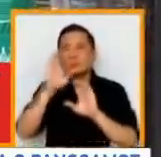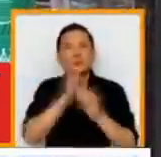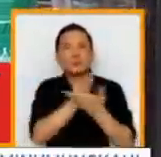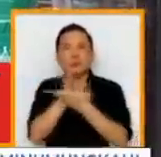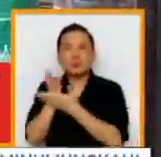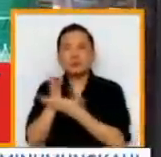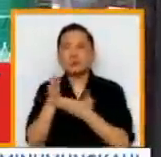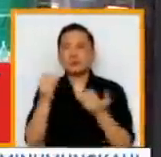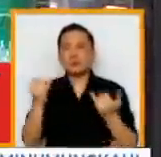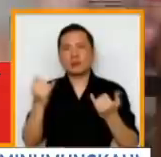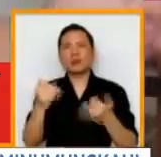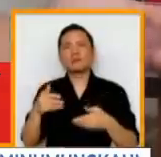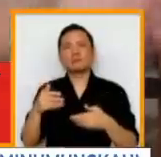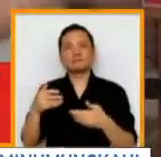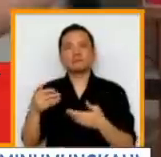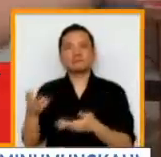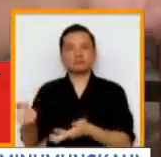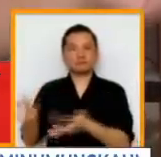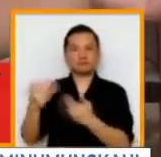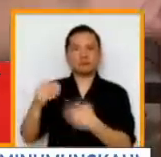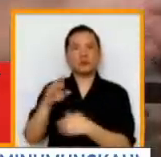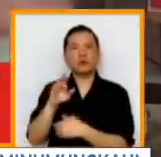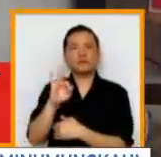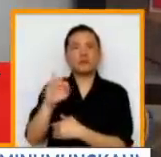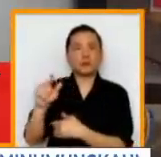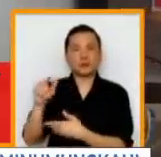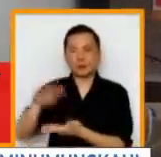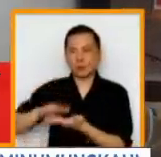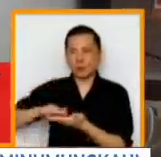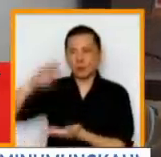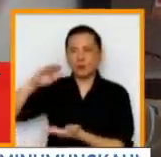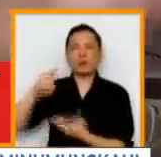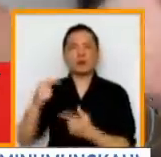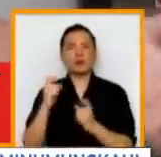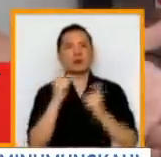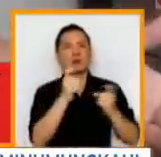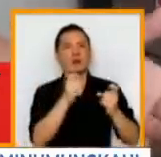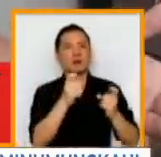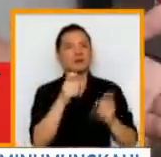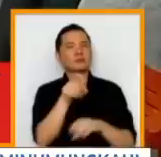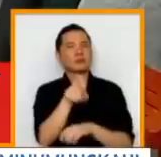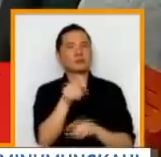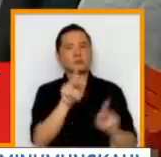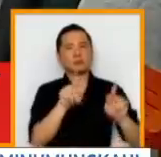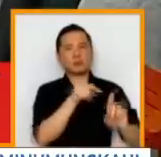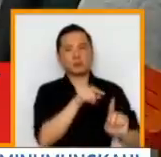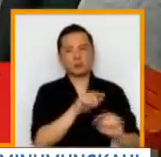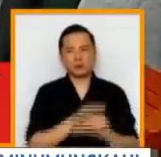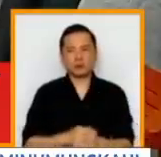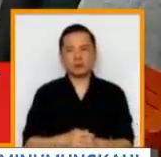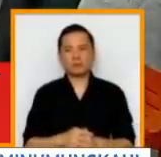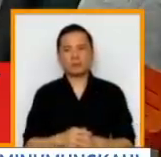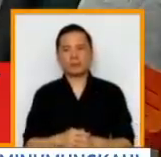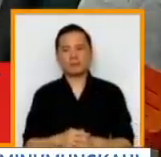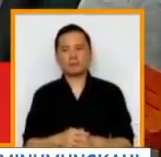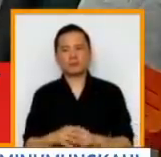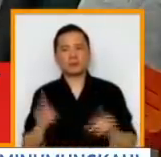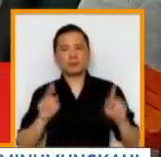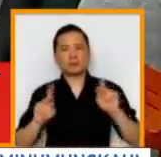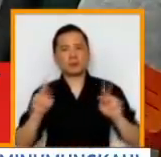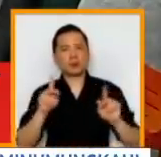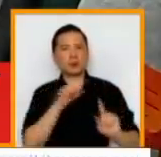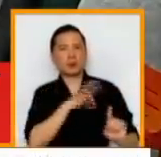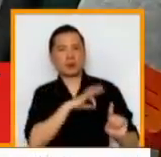mga nangangailangan. Buong araw daw bukas ng kanyang linya para sa mga tawag, pati mga karatig bayan nakikinabang sa